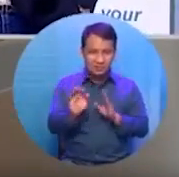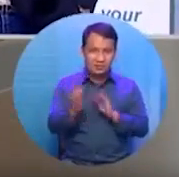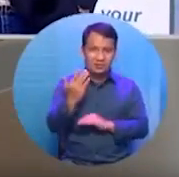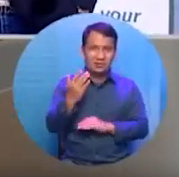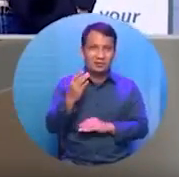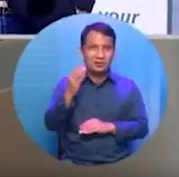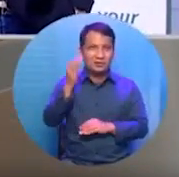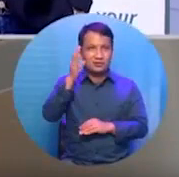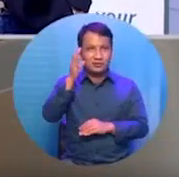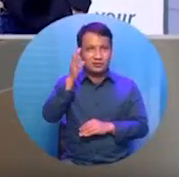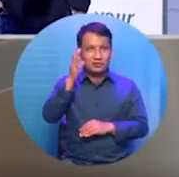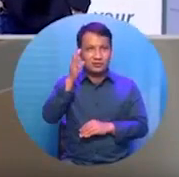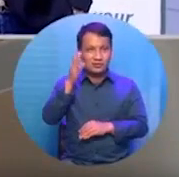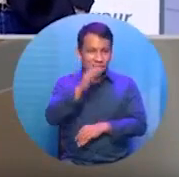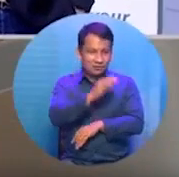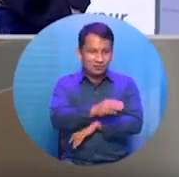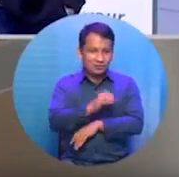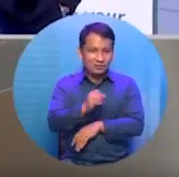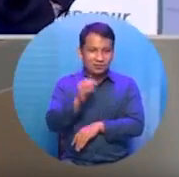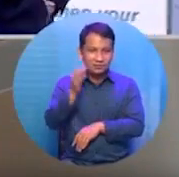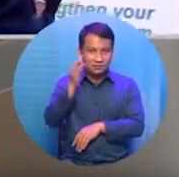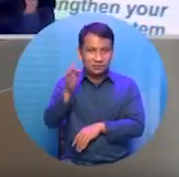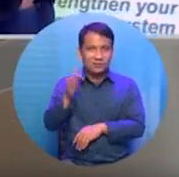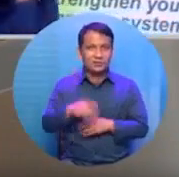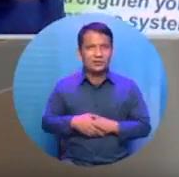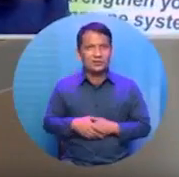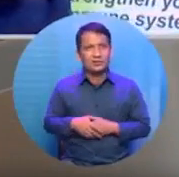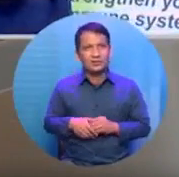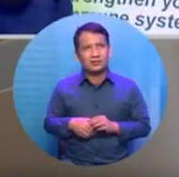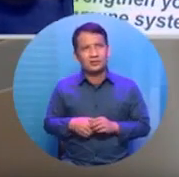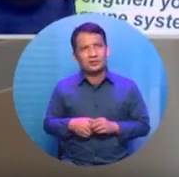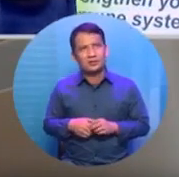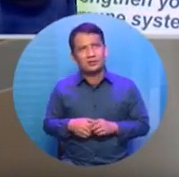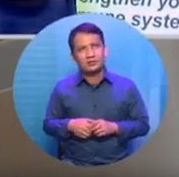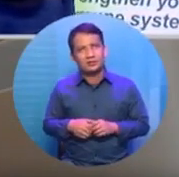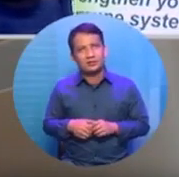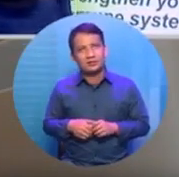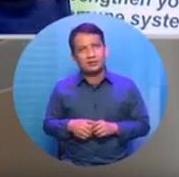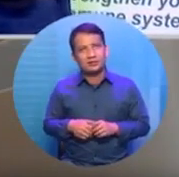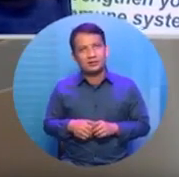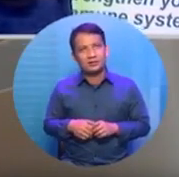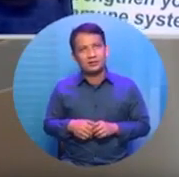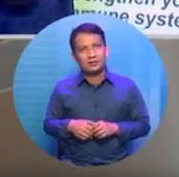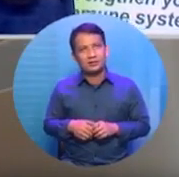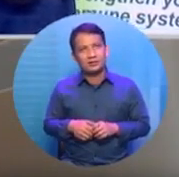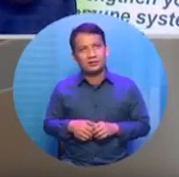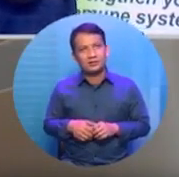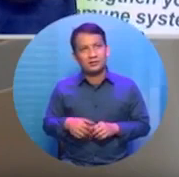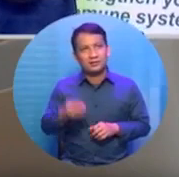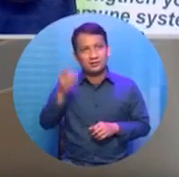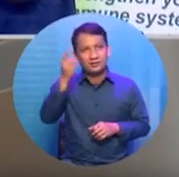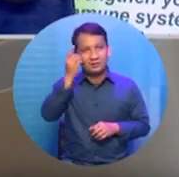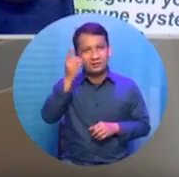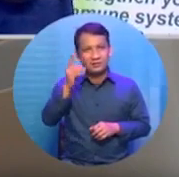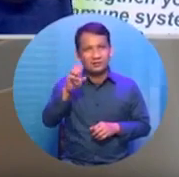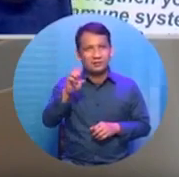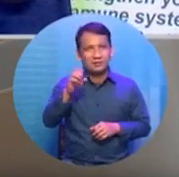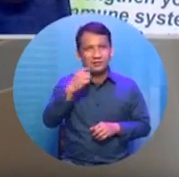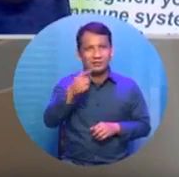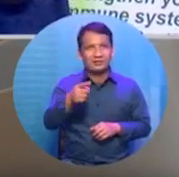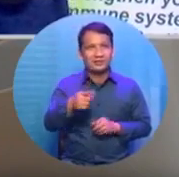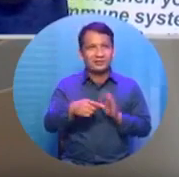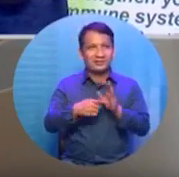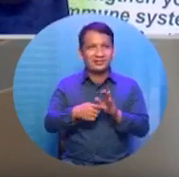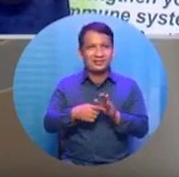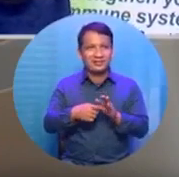Clinic of Lavier. Oh, okay. At saka, Idol, pinanood kita pala, sorry, sa Dean Mel show. Wow! Nakita